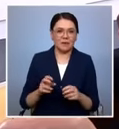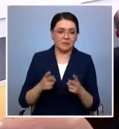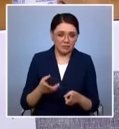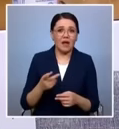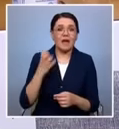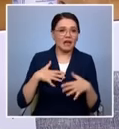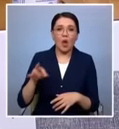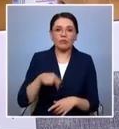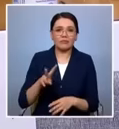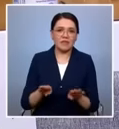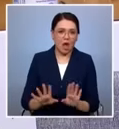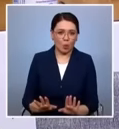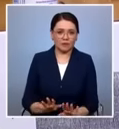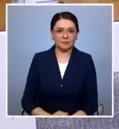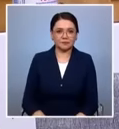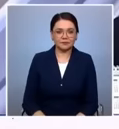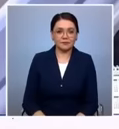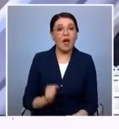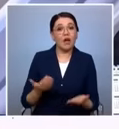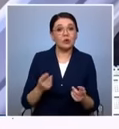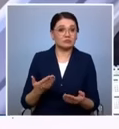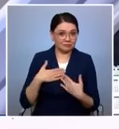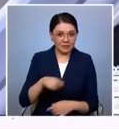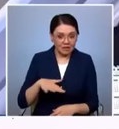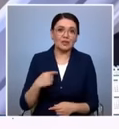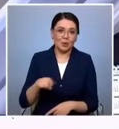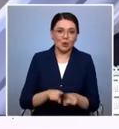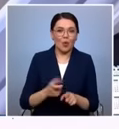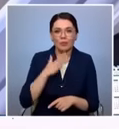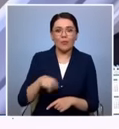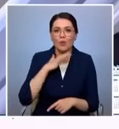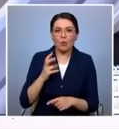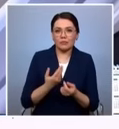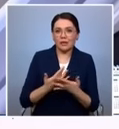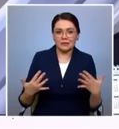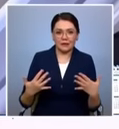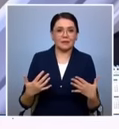любит есть и так далее, и так далее. Это совсем неинтересно. На протяжении всей